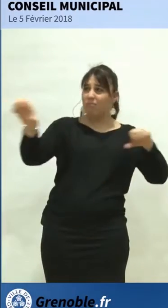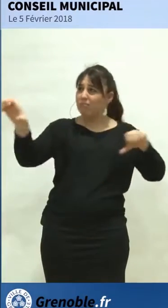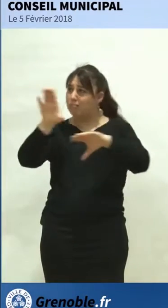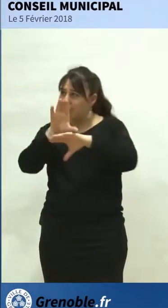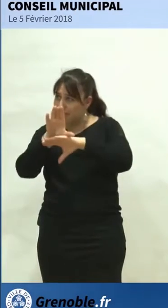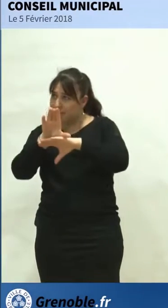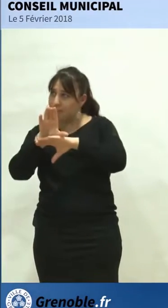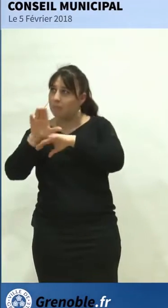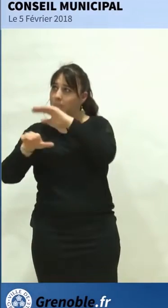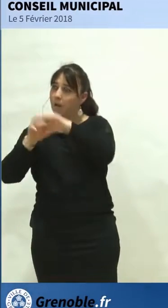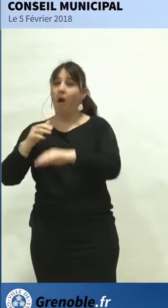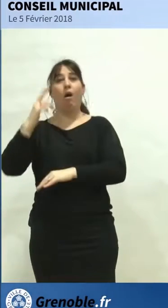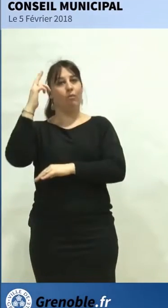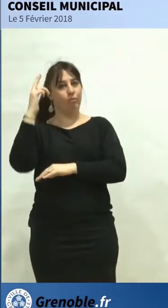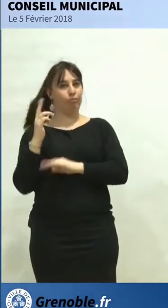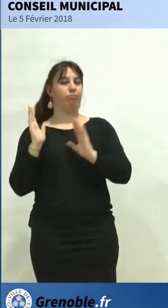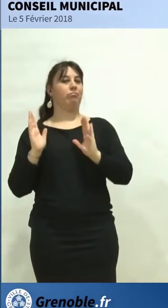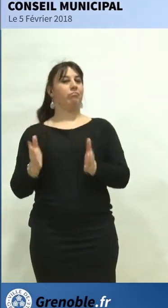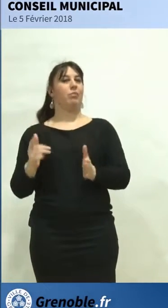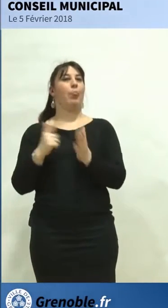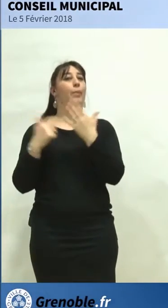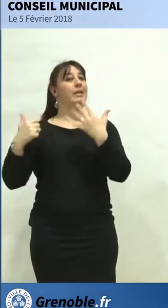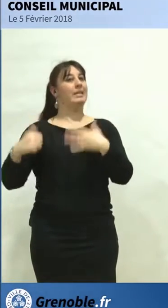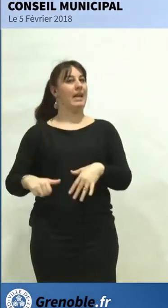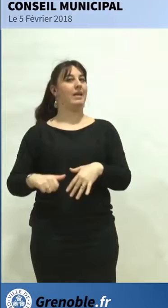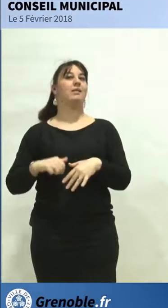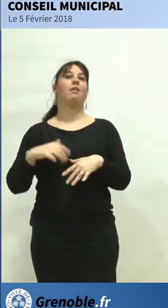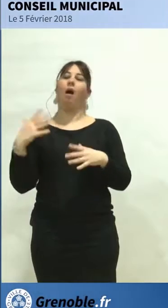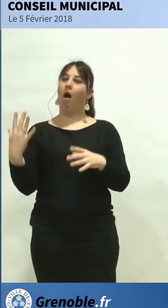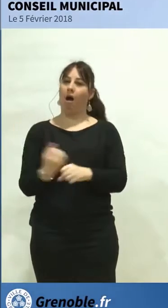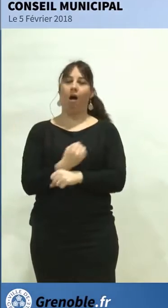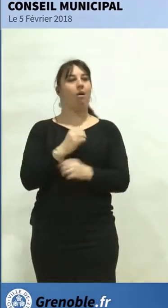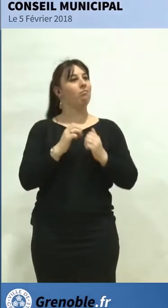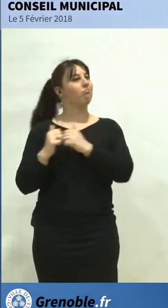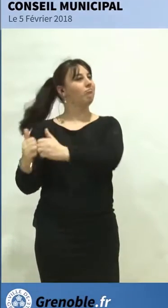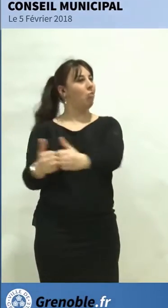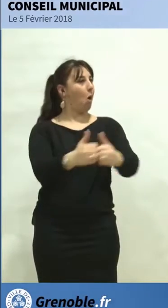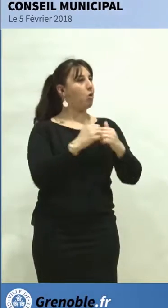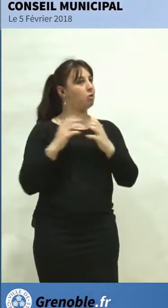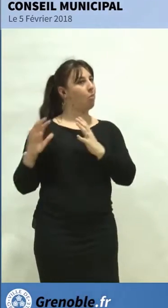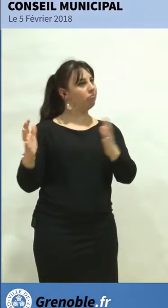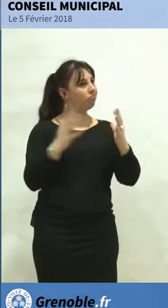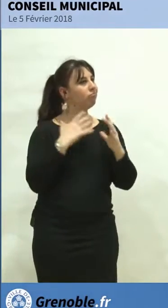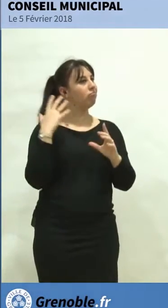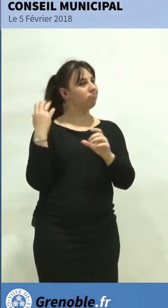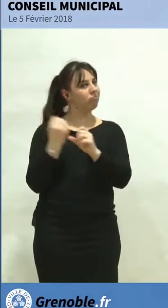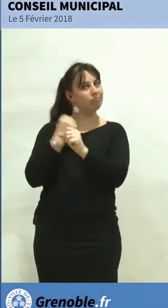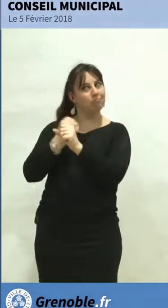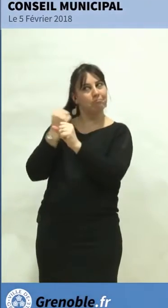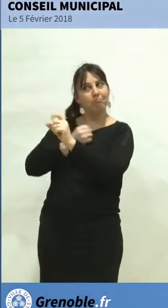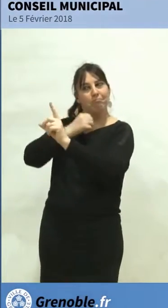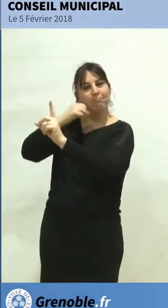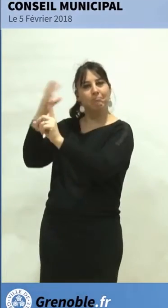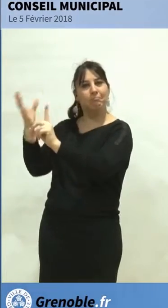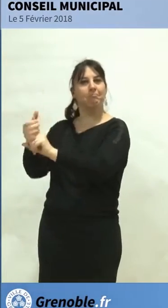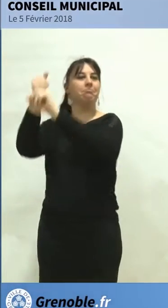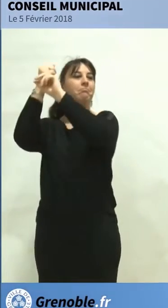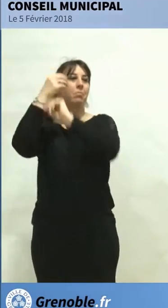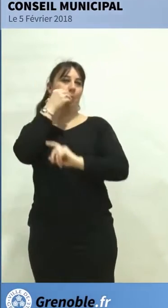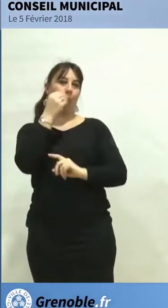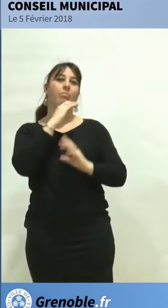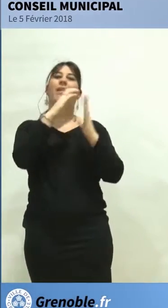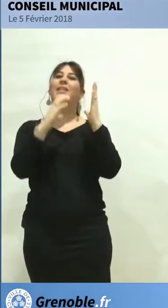devenus effectifs en 2016. Nous pouvons nous en féliciter collectivement et bien sûr nous voterons cette